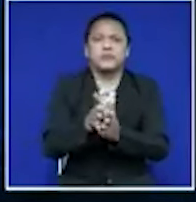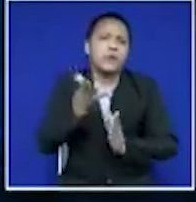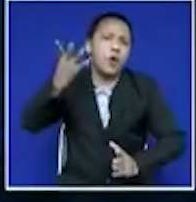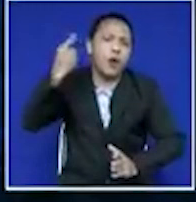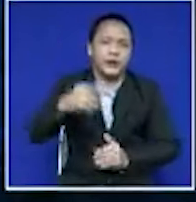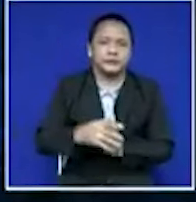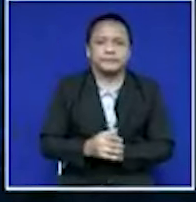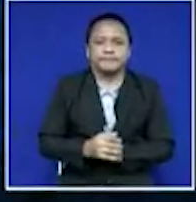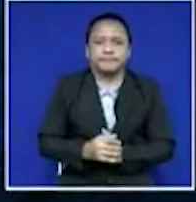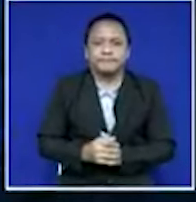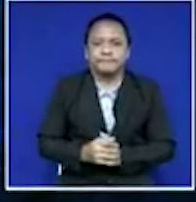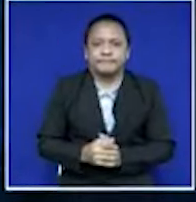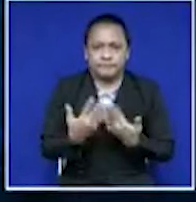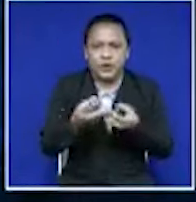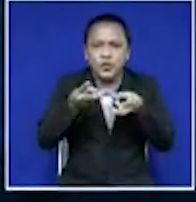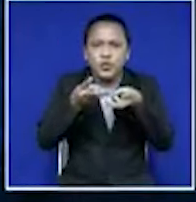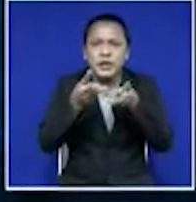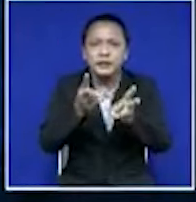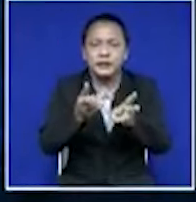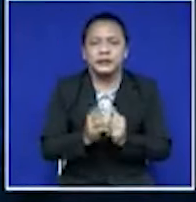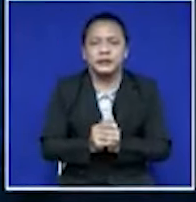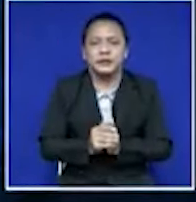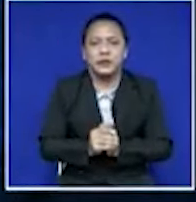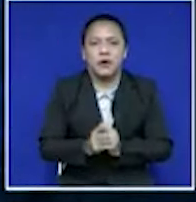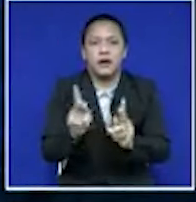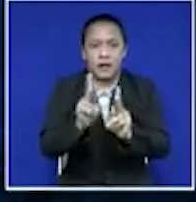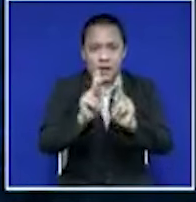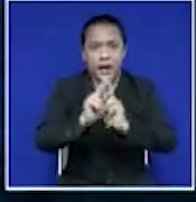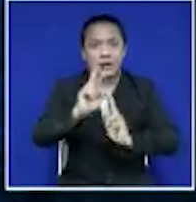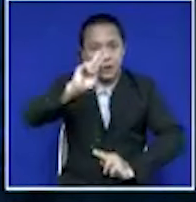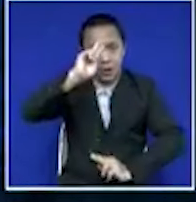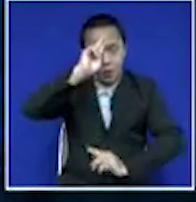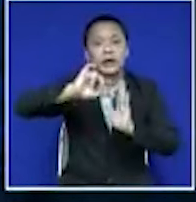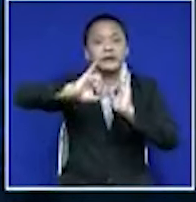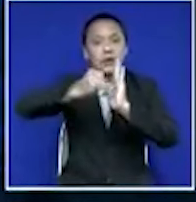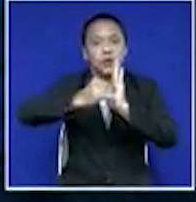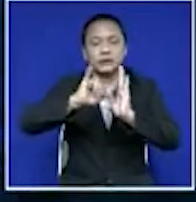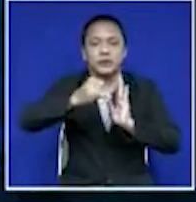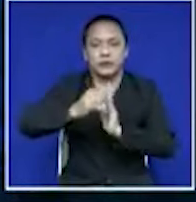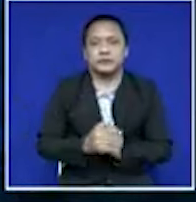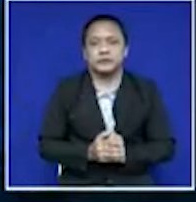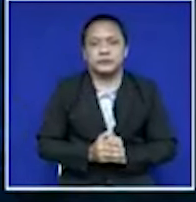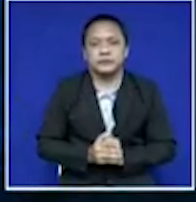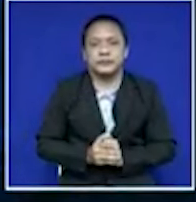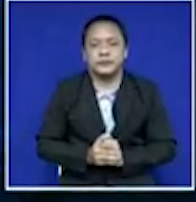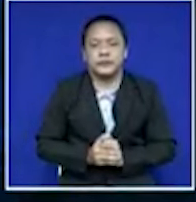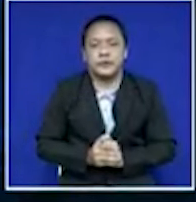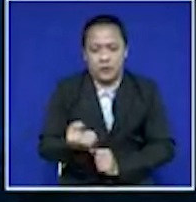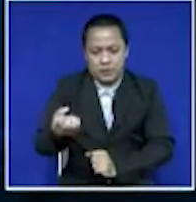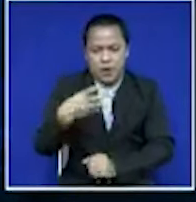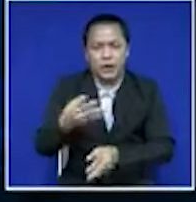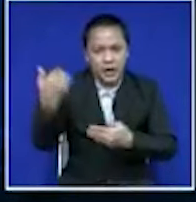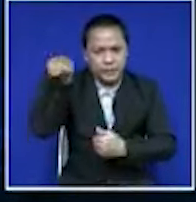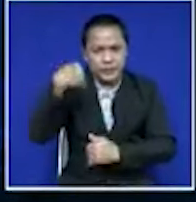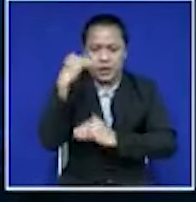ก็มีมาตรการของทางคณะกรรมการโรคติดต่อจังหวัดนะครับก็ได้บอกมาว่าให้มีการ